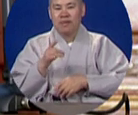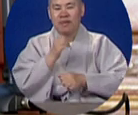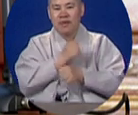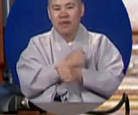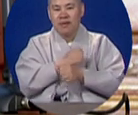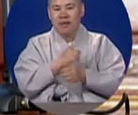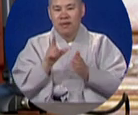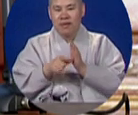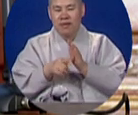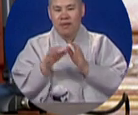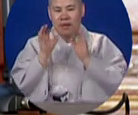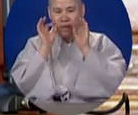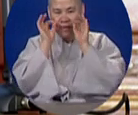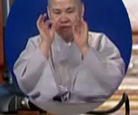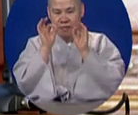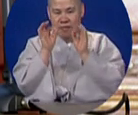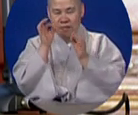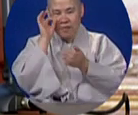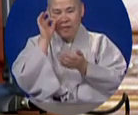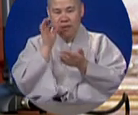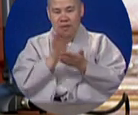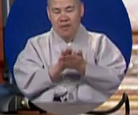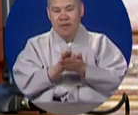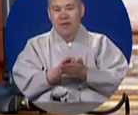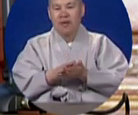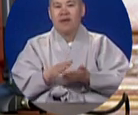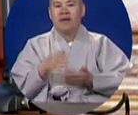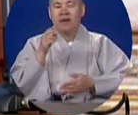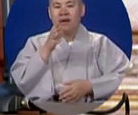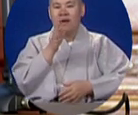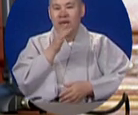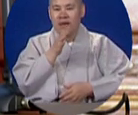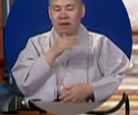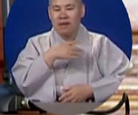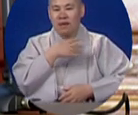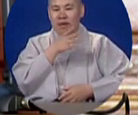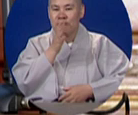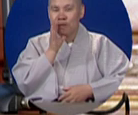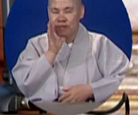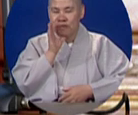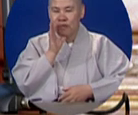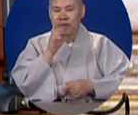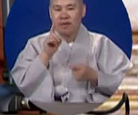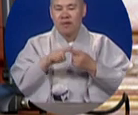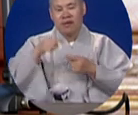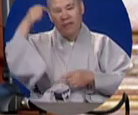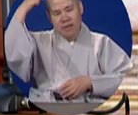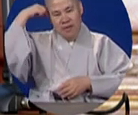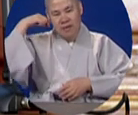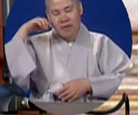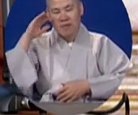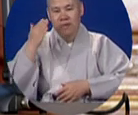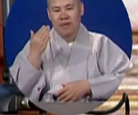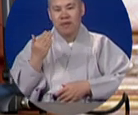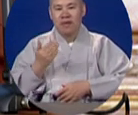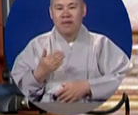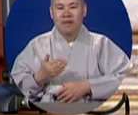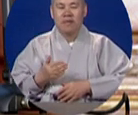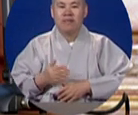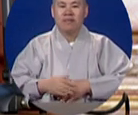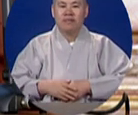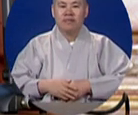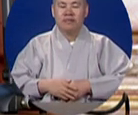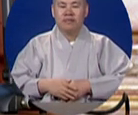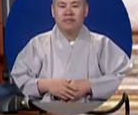이 양반이 이제 연세가 들었다 그때 느꼈어요 그래서 뭐라고 그랬냐 아 이